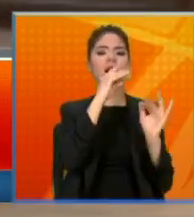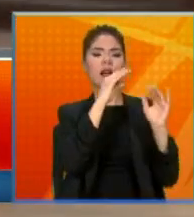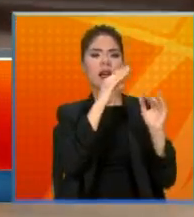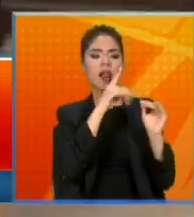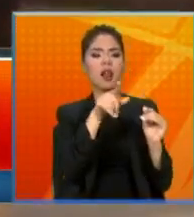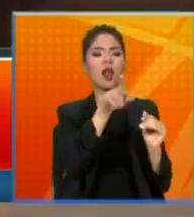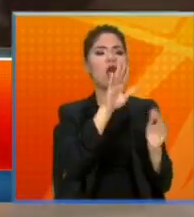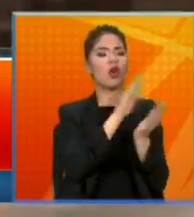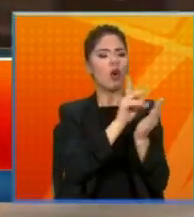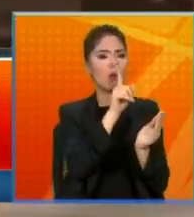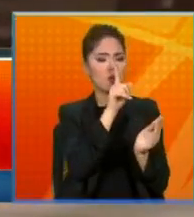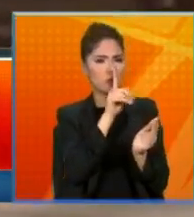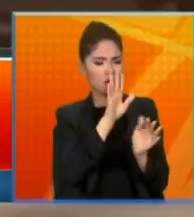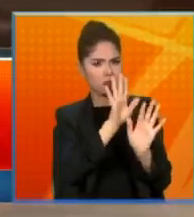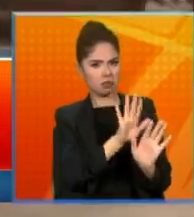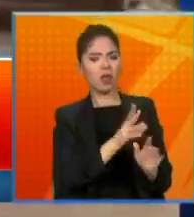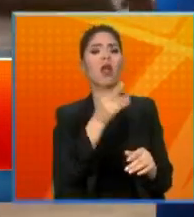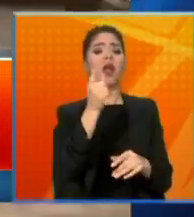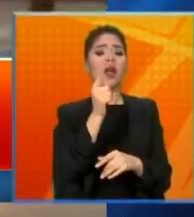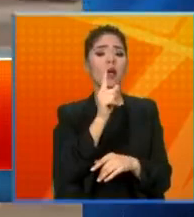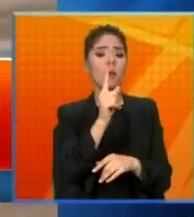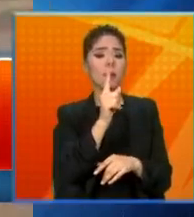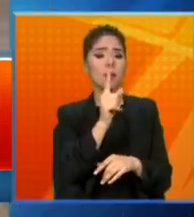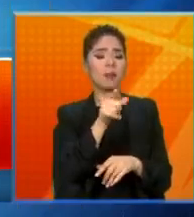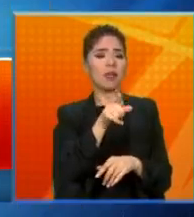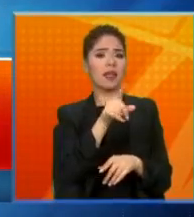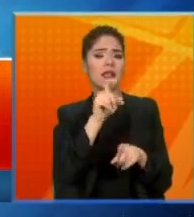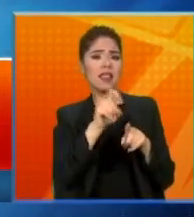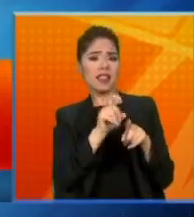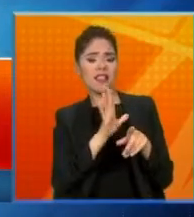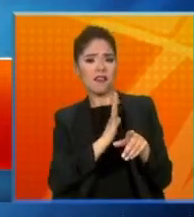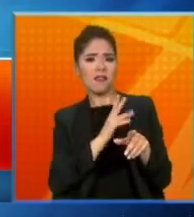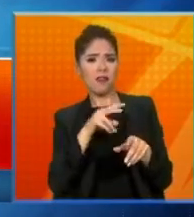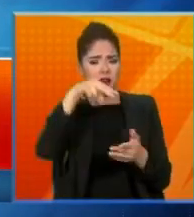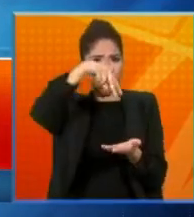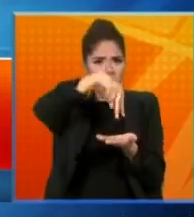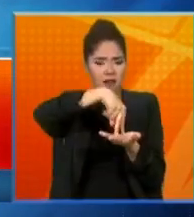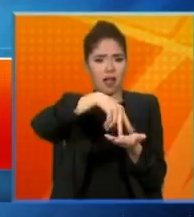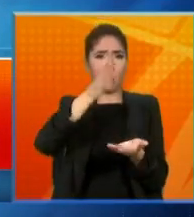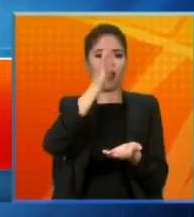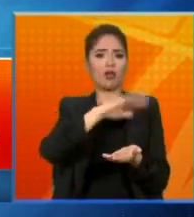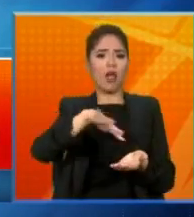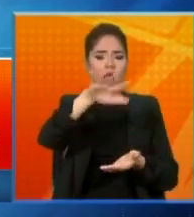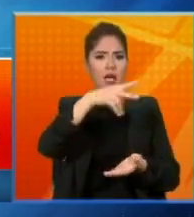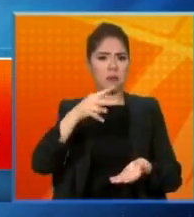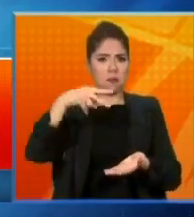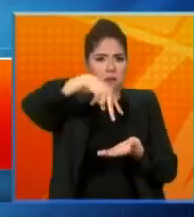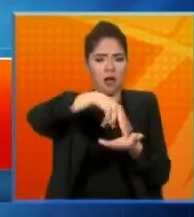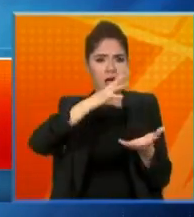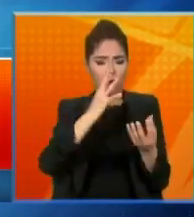tepki gelmedi. Ama çok geçmeden biri müzikten rahatsız olup ayağa kalktı. Peşinden de diğerleri.